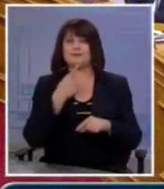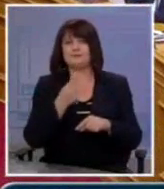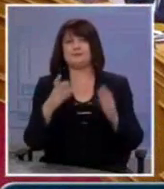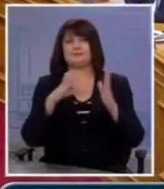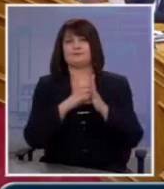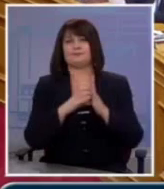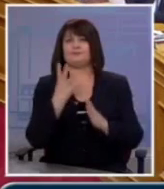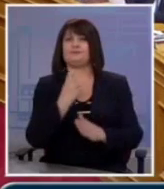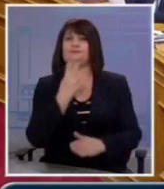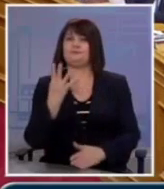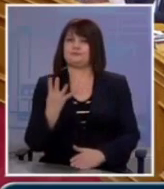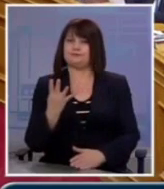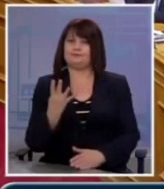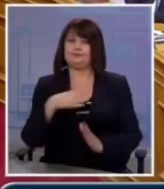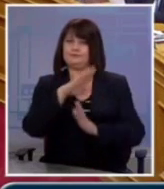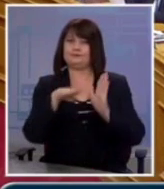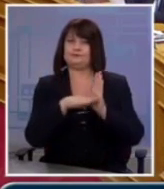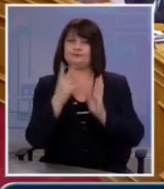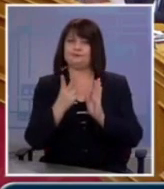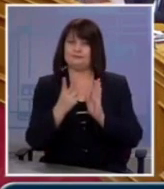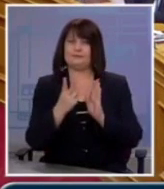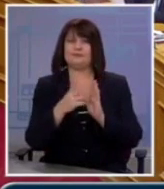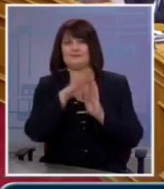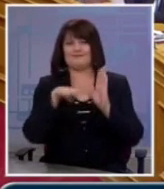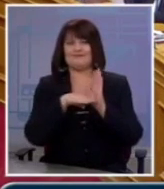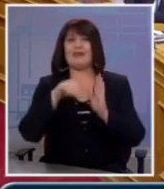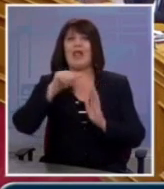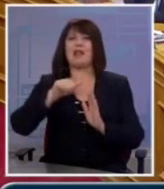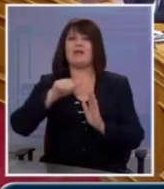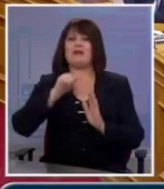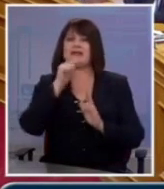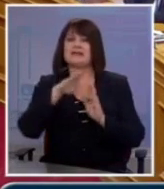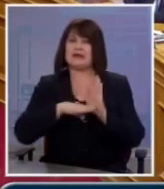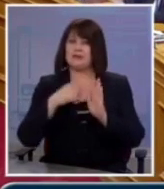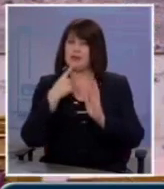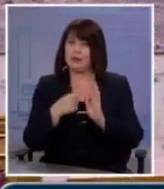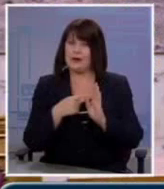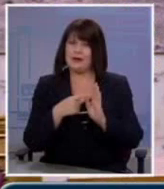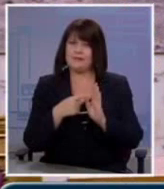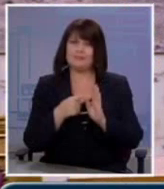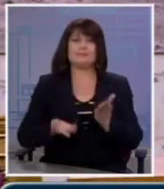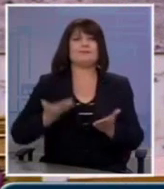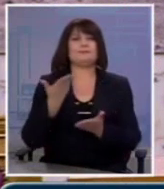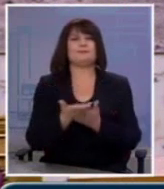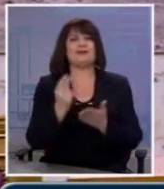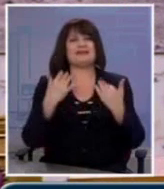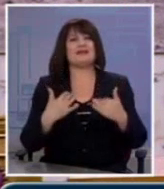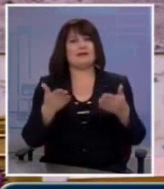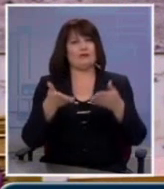το άρθρο 44, παράγραφος 2, εδάφιο 1 του Συντάγματος, κατατίθεται στη